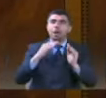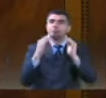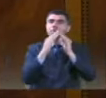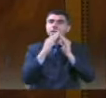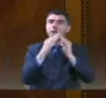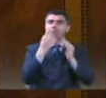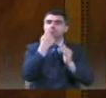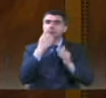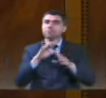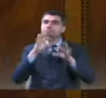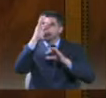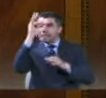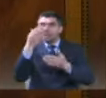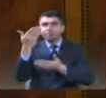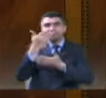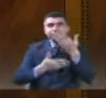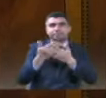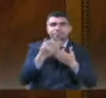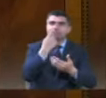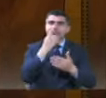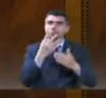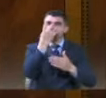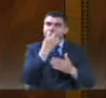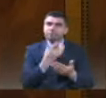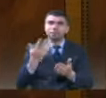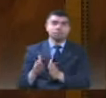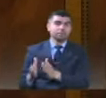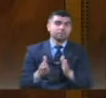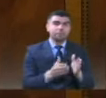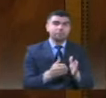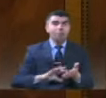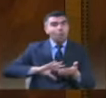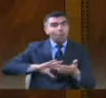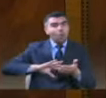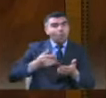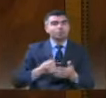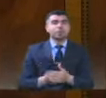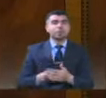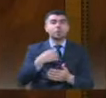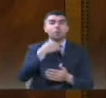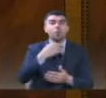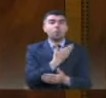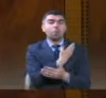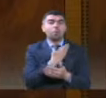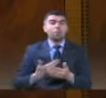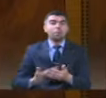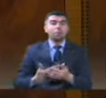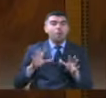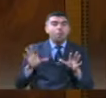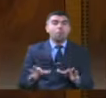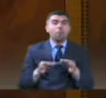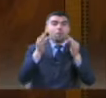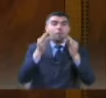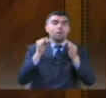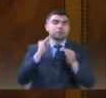حظه من سوء سياستكم ومعاملتكم لها. وكل ذلك تتحمل فيه الحكومة جزءا كبيرا من